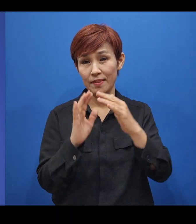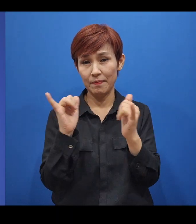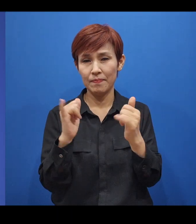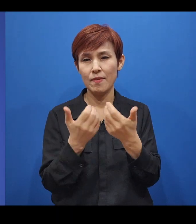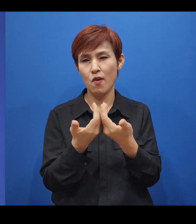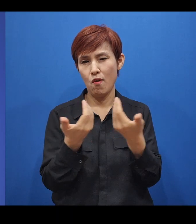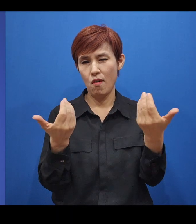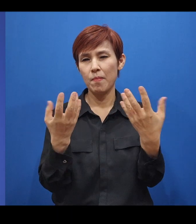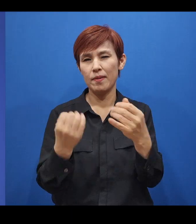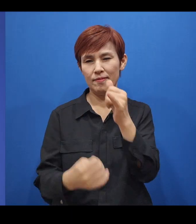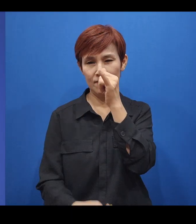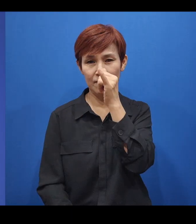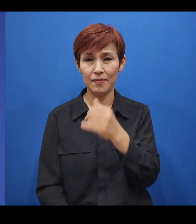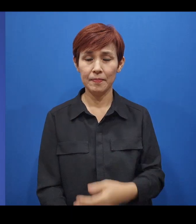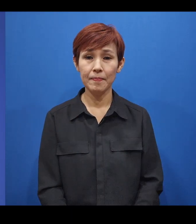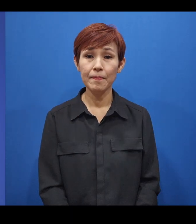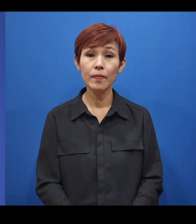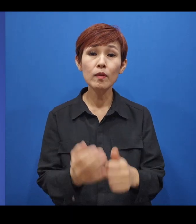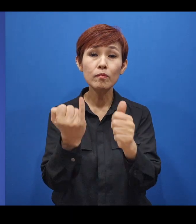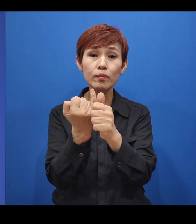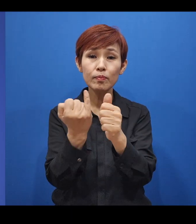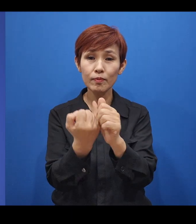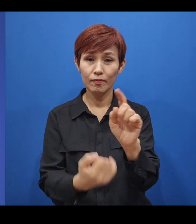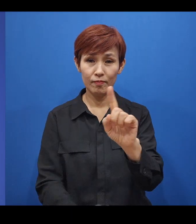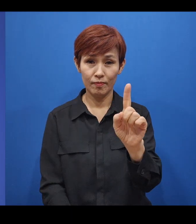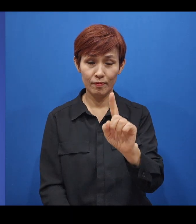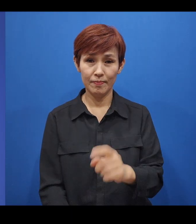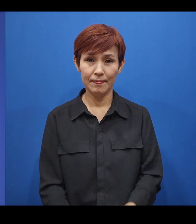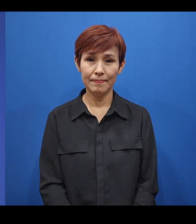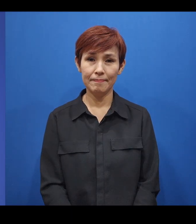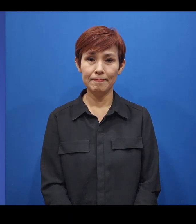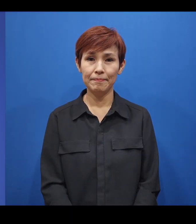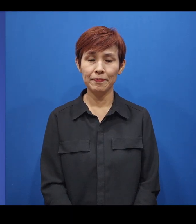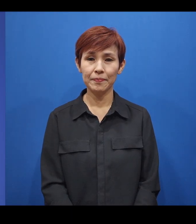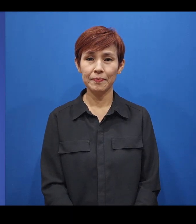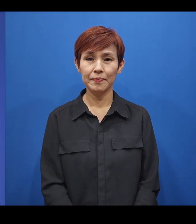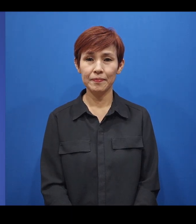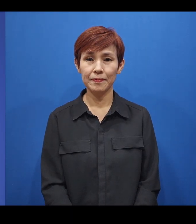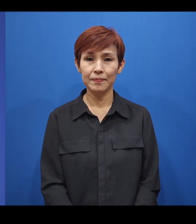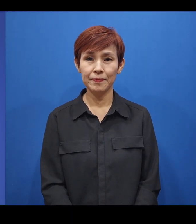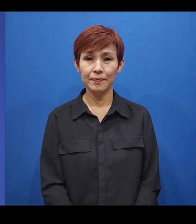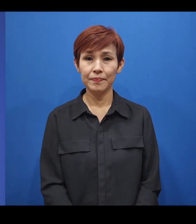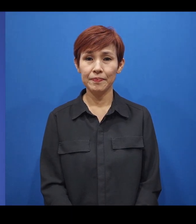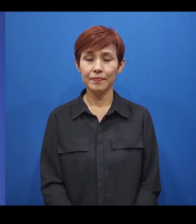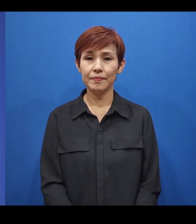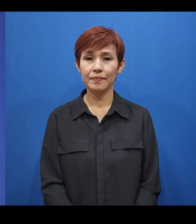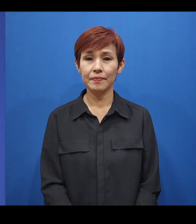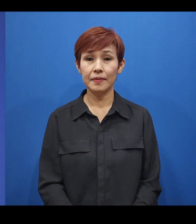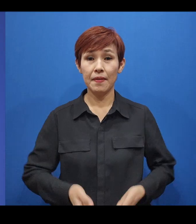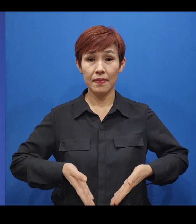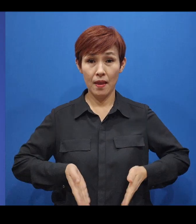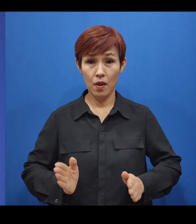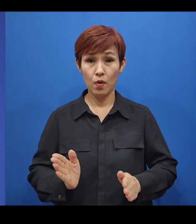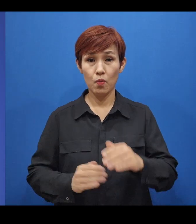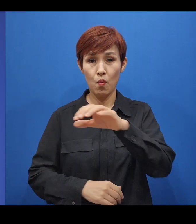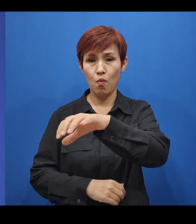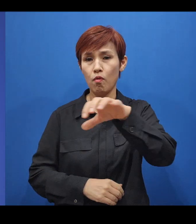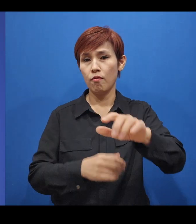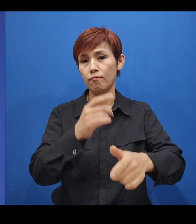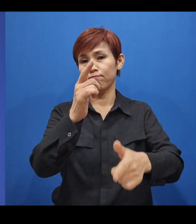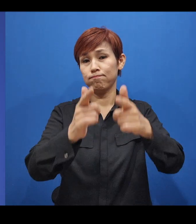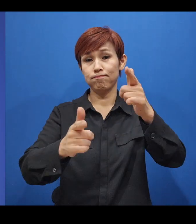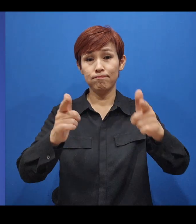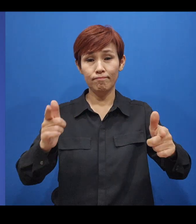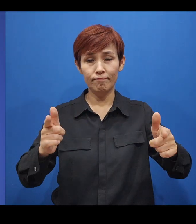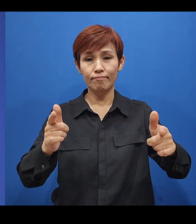봅니다. 부부는 어떻습니까? 전혀 다른 지역에서 태어난 사람들이 만나서